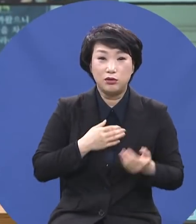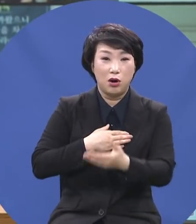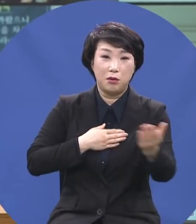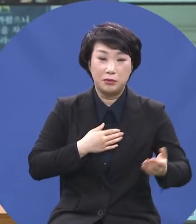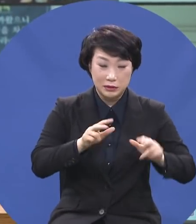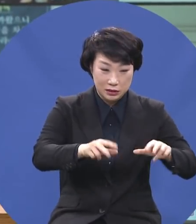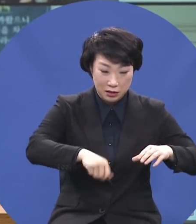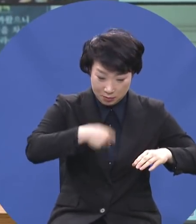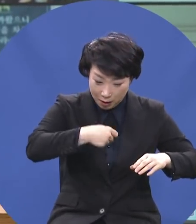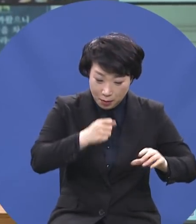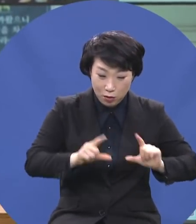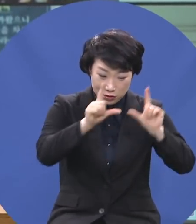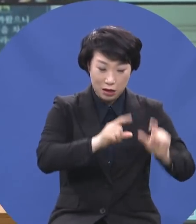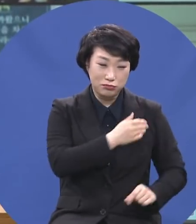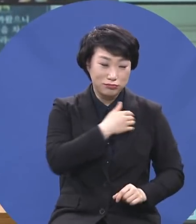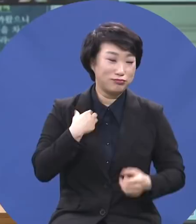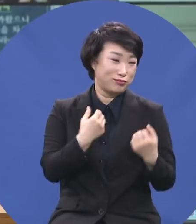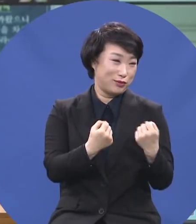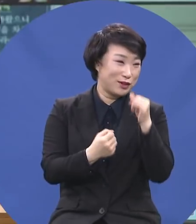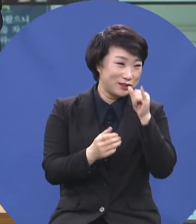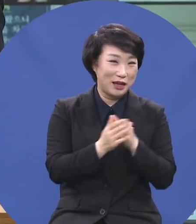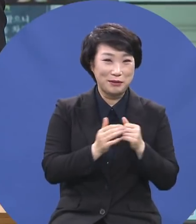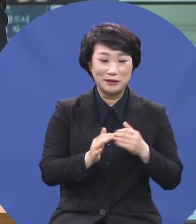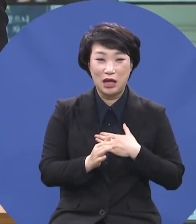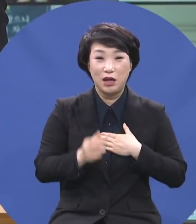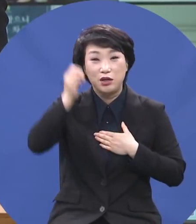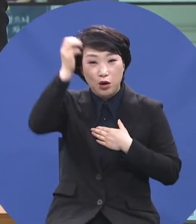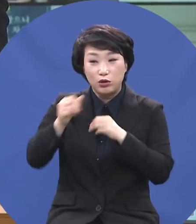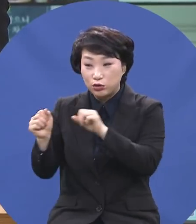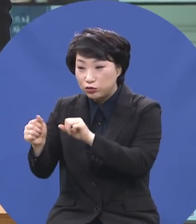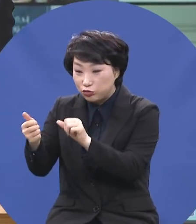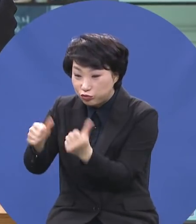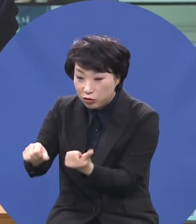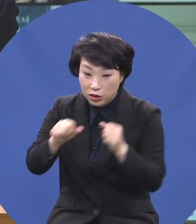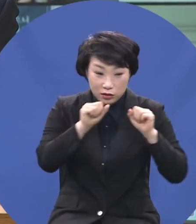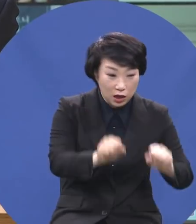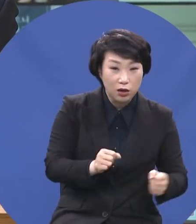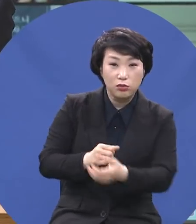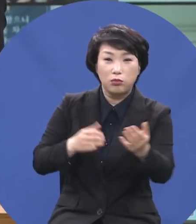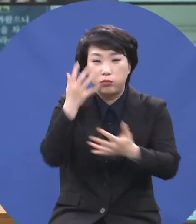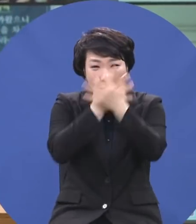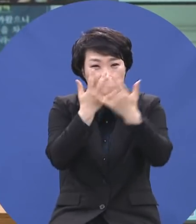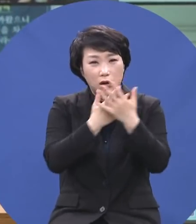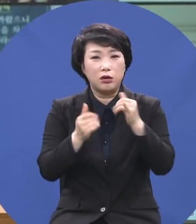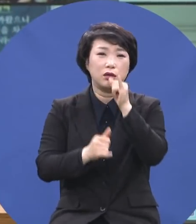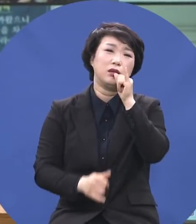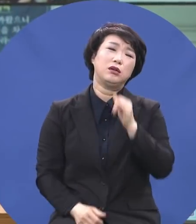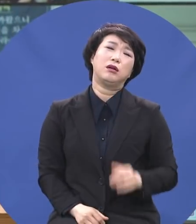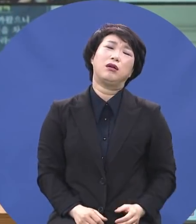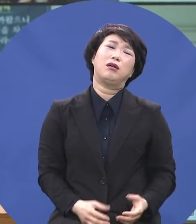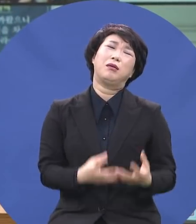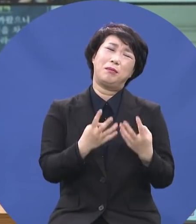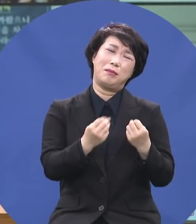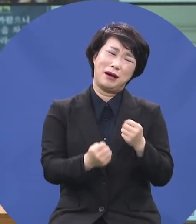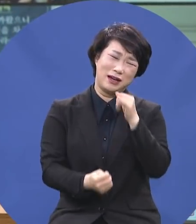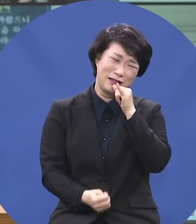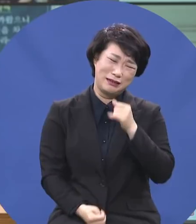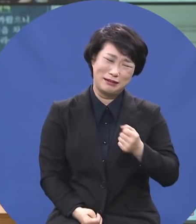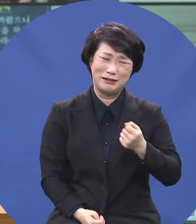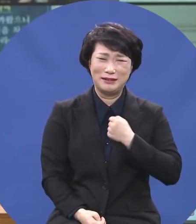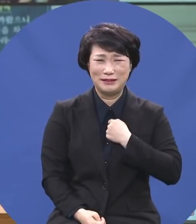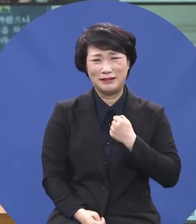밥 먹고 사니까 내 영혼이 죽었는지 살았는지를 전혀 모르는 사람 좀 많아요.